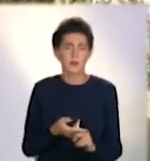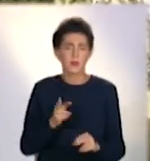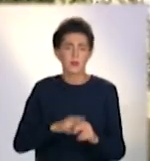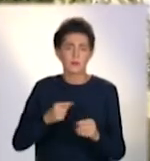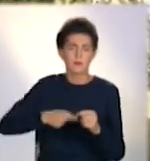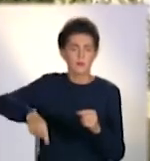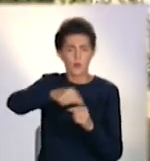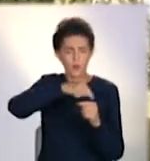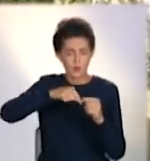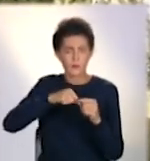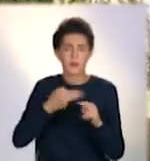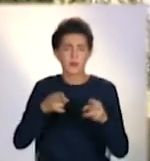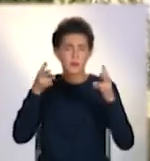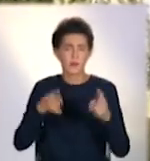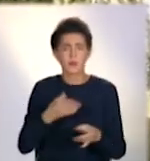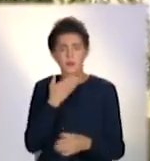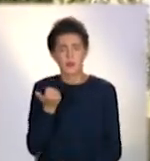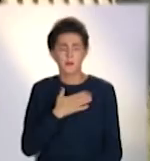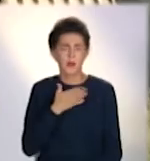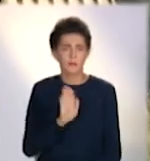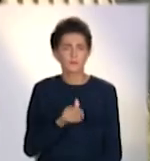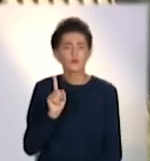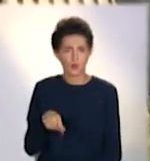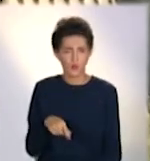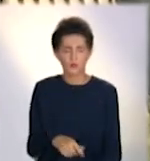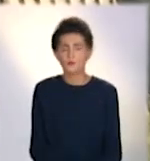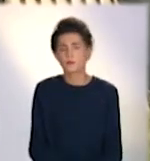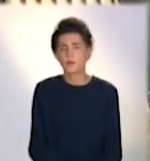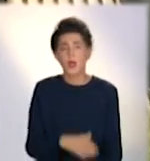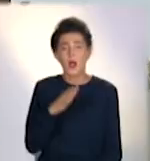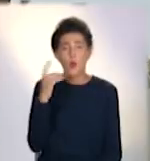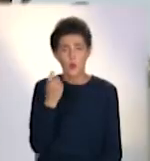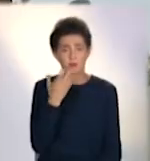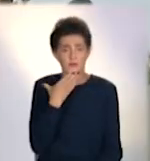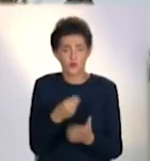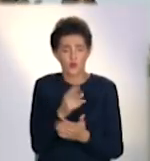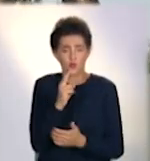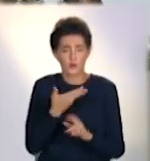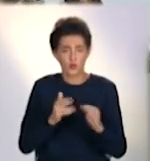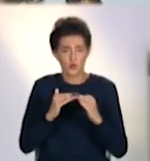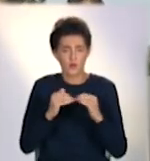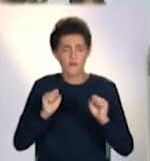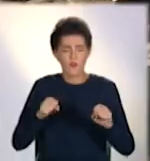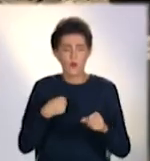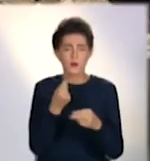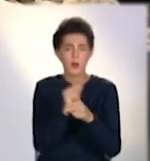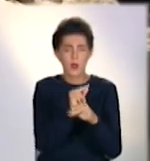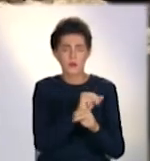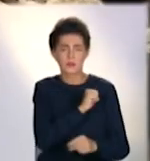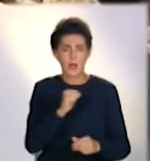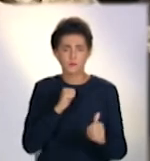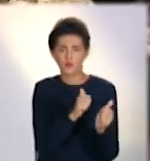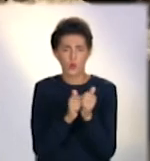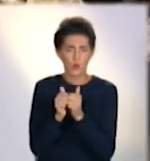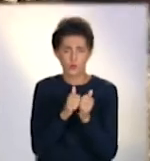господарчої споруди. Травмованих та загиблих немає. Власник згорілого будинку каже, готовий відремонтувати паркани та дах